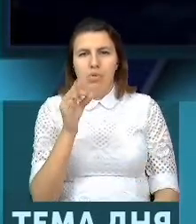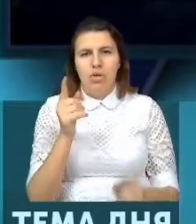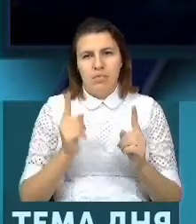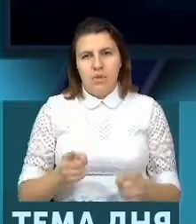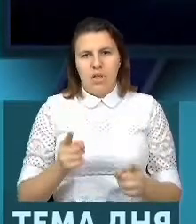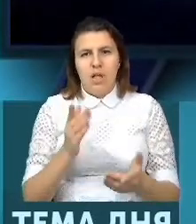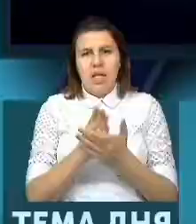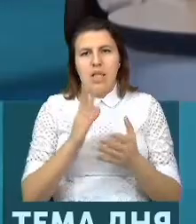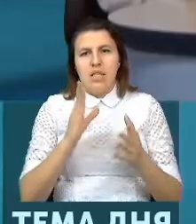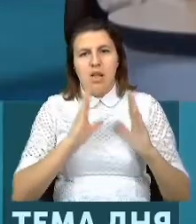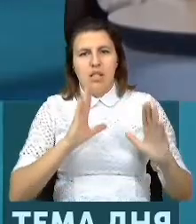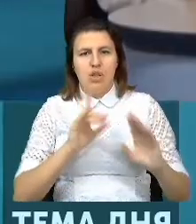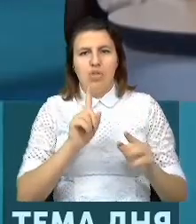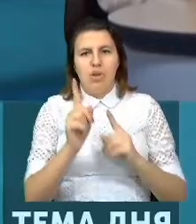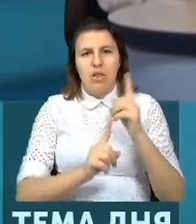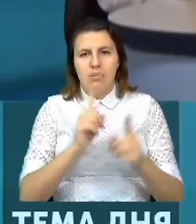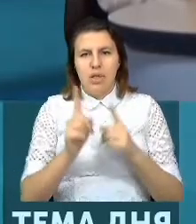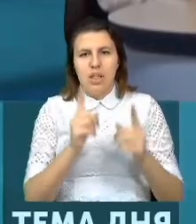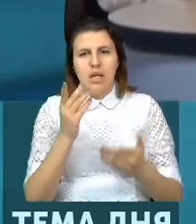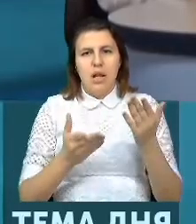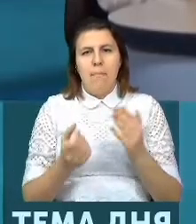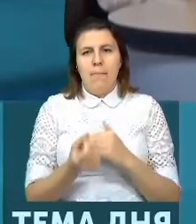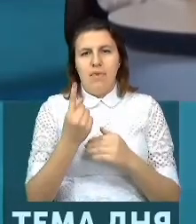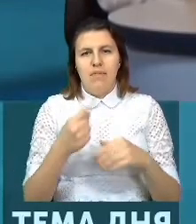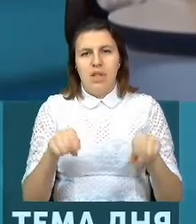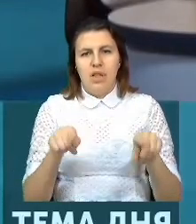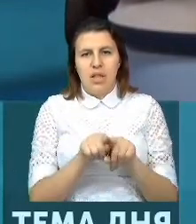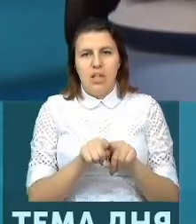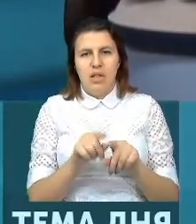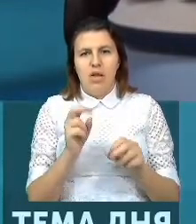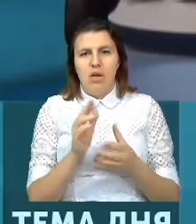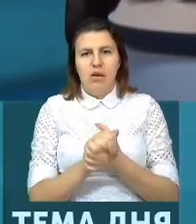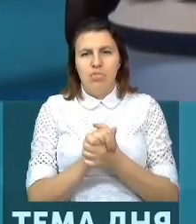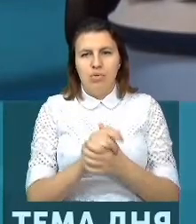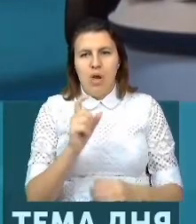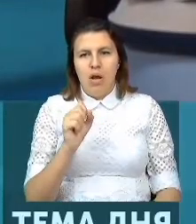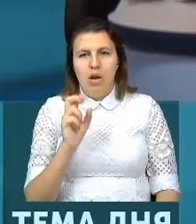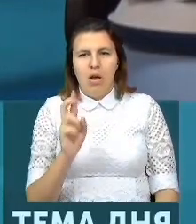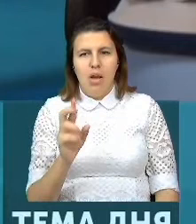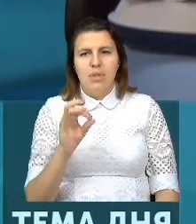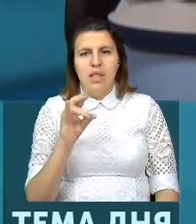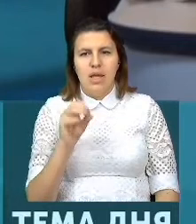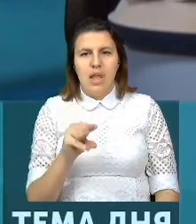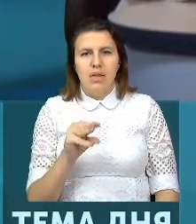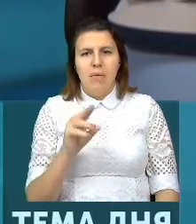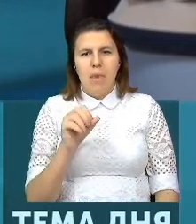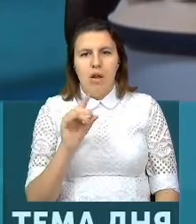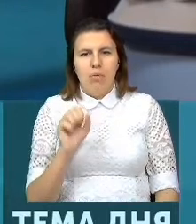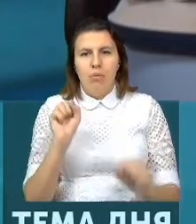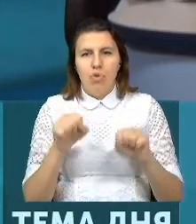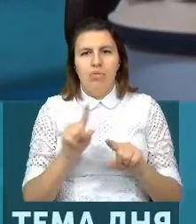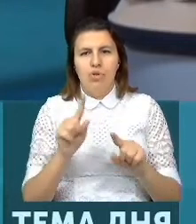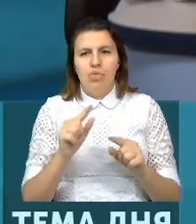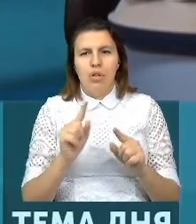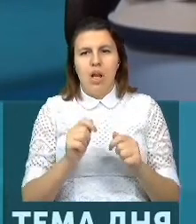надежда что-то изменить. Типа, если появились такие классные штуки, как Дружба Хаб, как скейт-парк, мы тоже можем что-то изменить, мы тоже можем открыть что-то